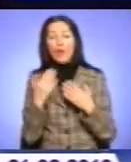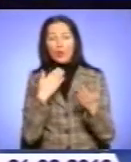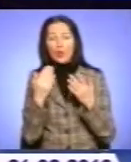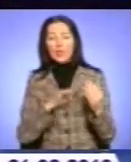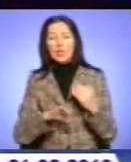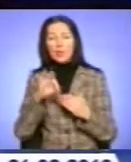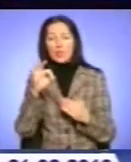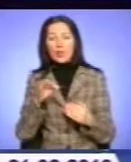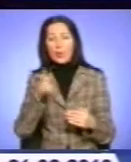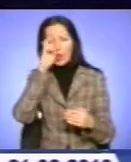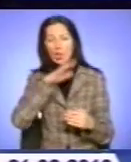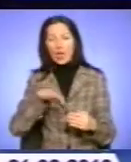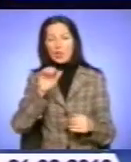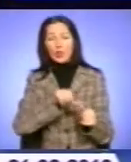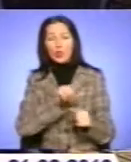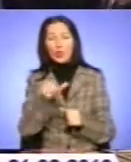з Туркменістаном.